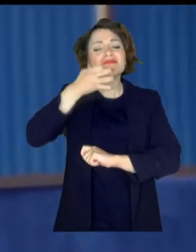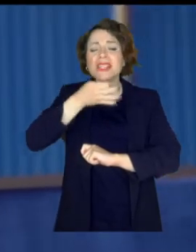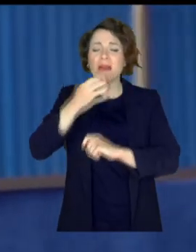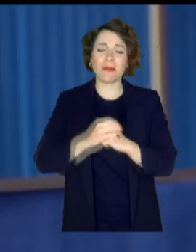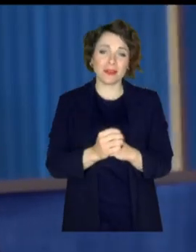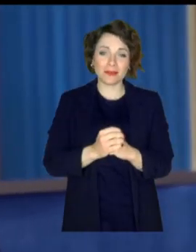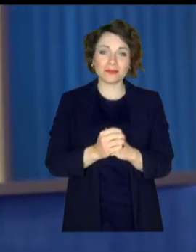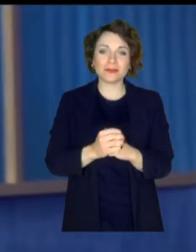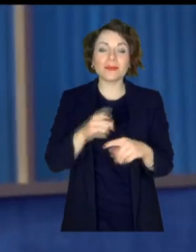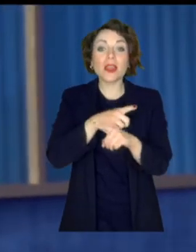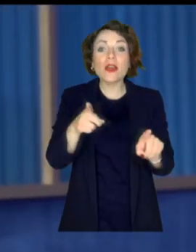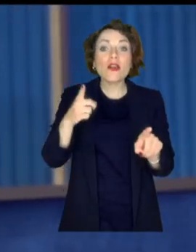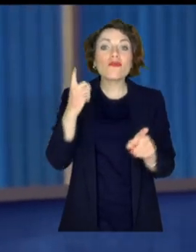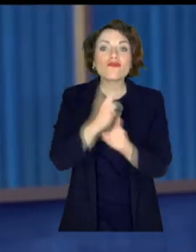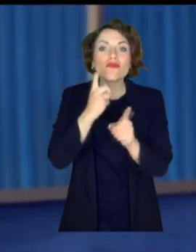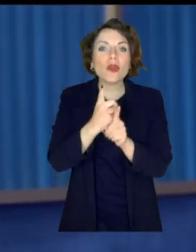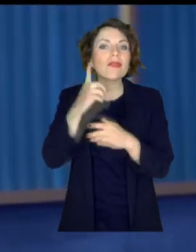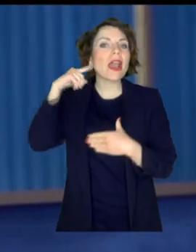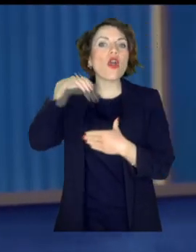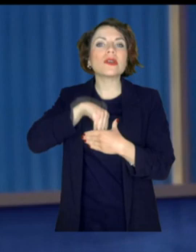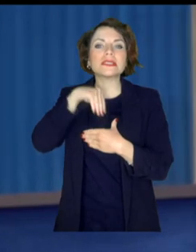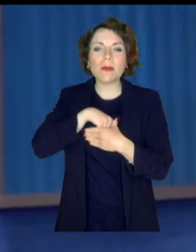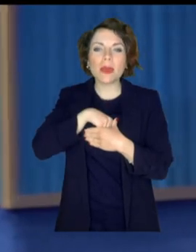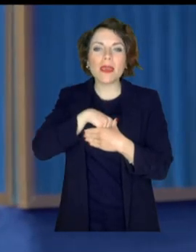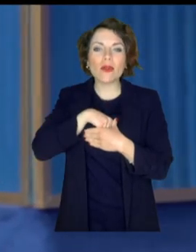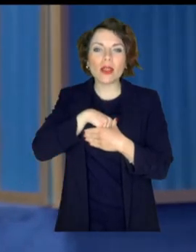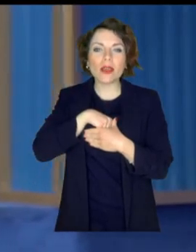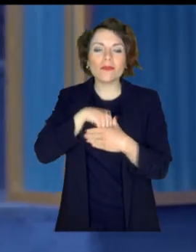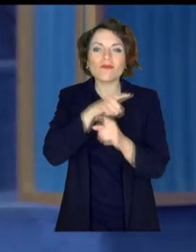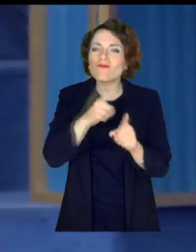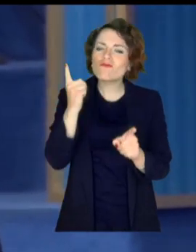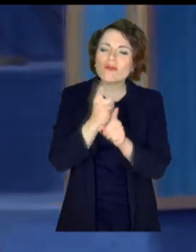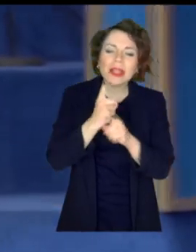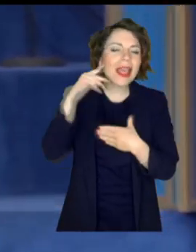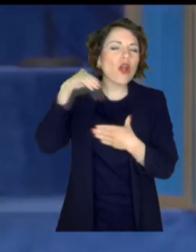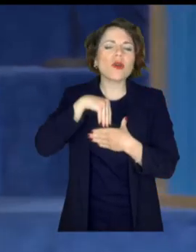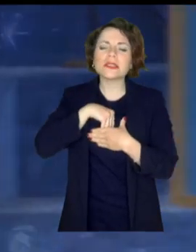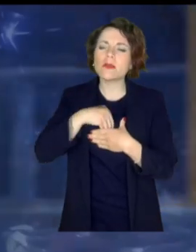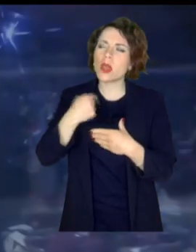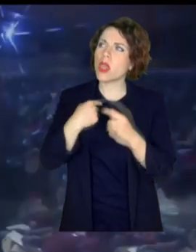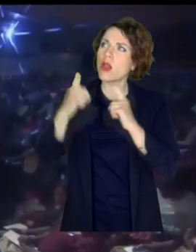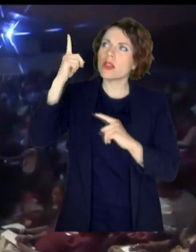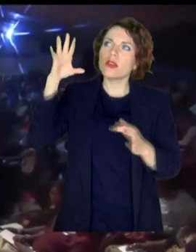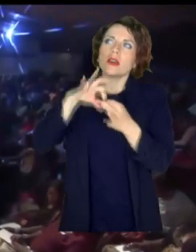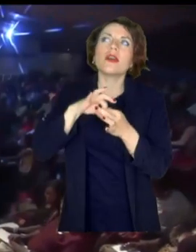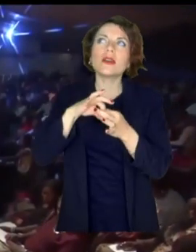Dovete avere una coscienza di chi siete in Cristo. Perché non potete vivere al di là della vostra coscienza.